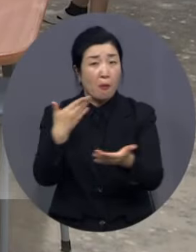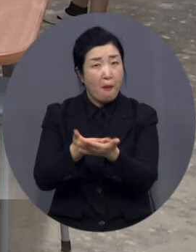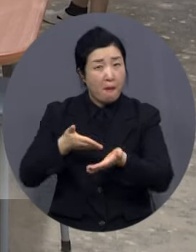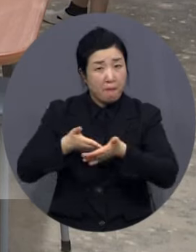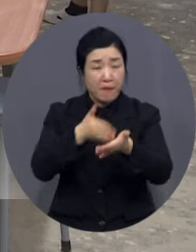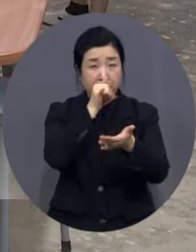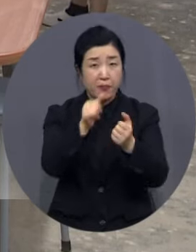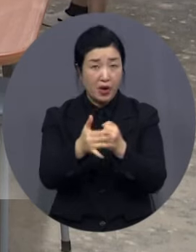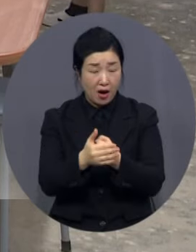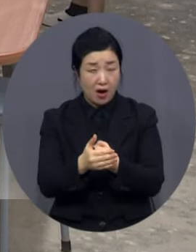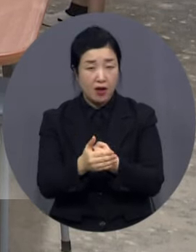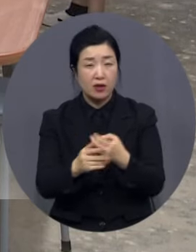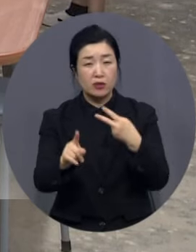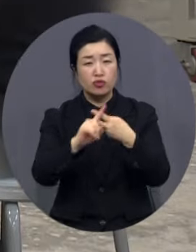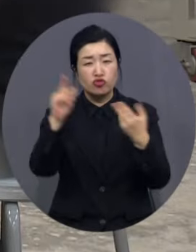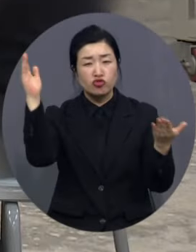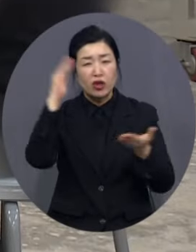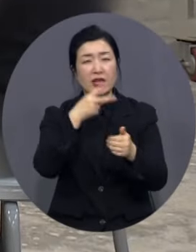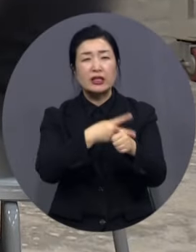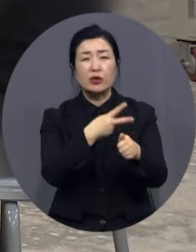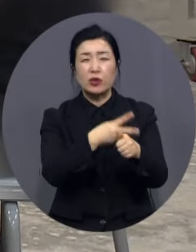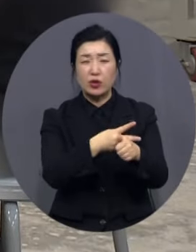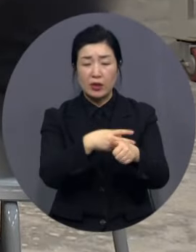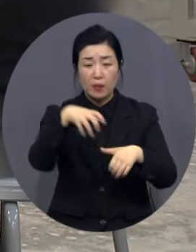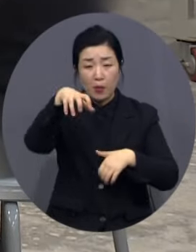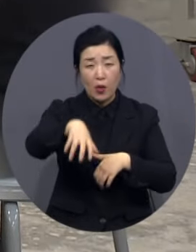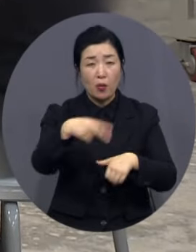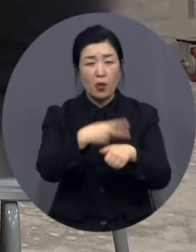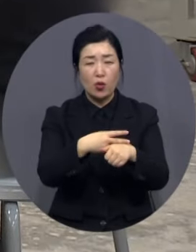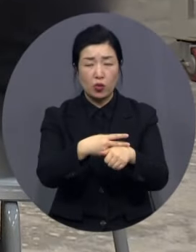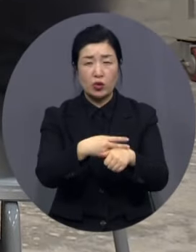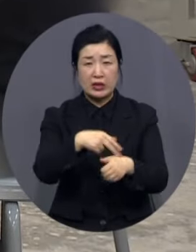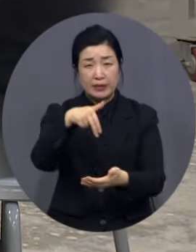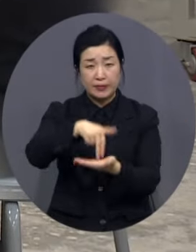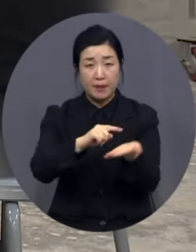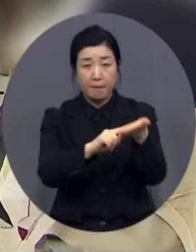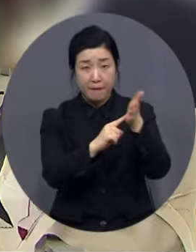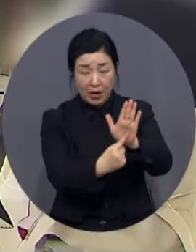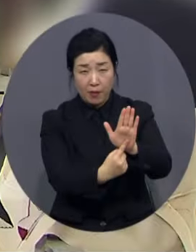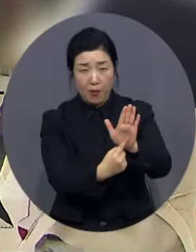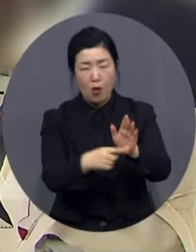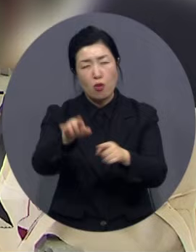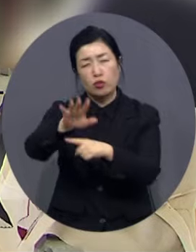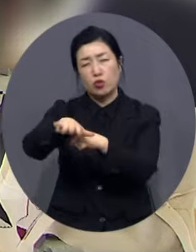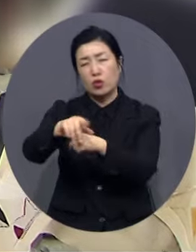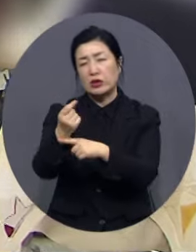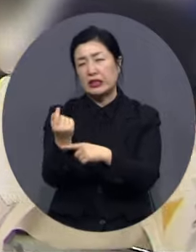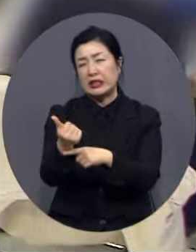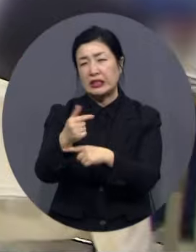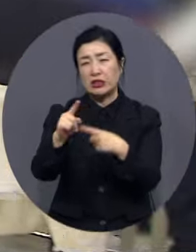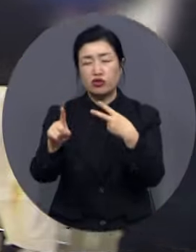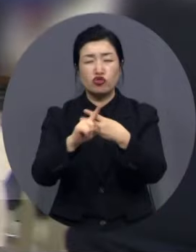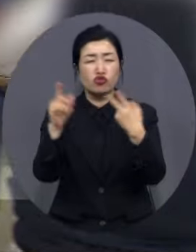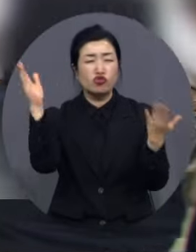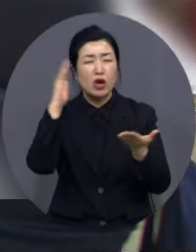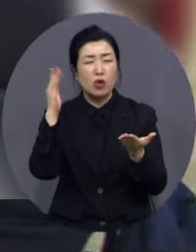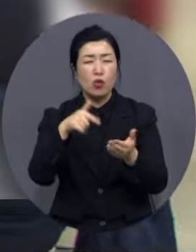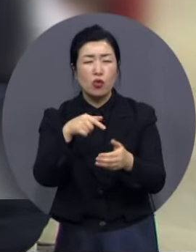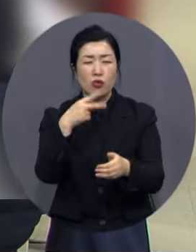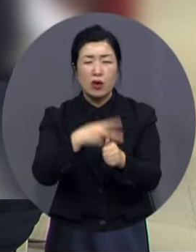나섰습니다 제주 중등 현장교사 모임은 보도자료를 고중 교족